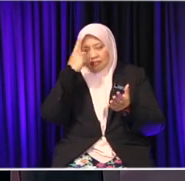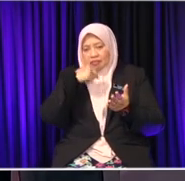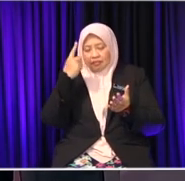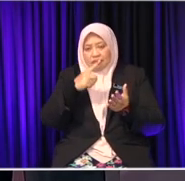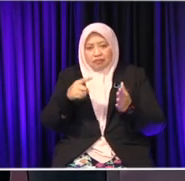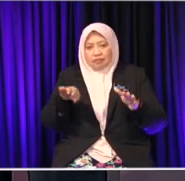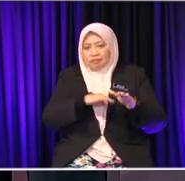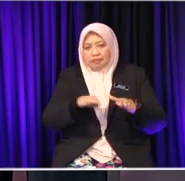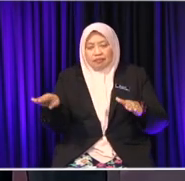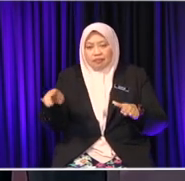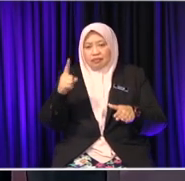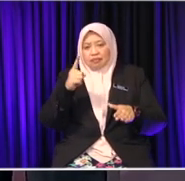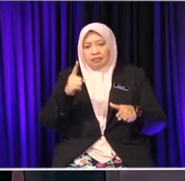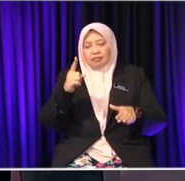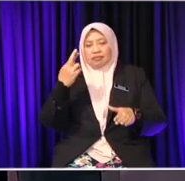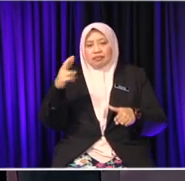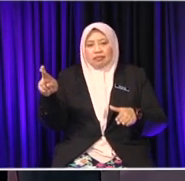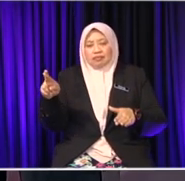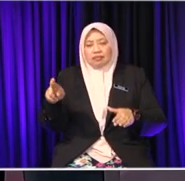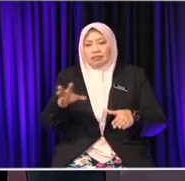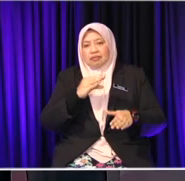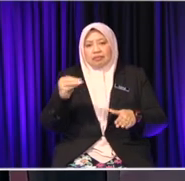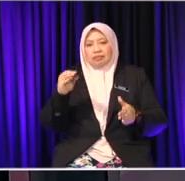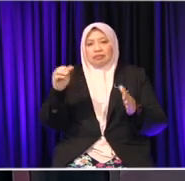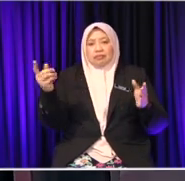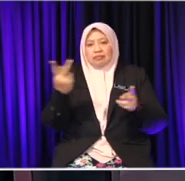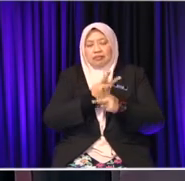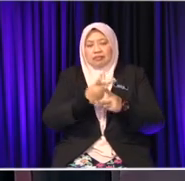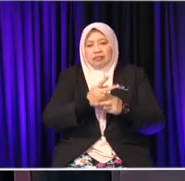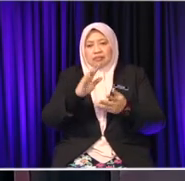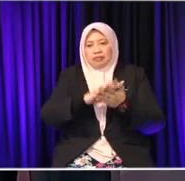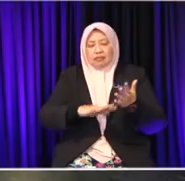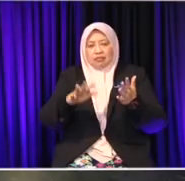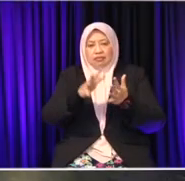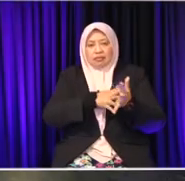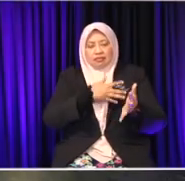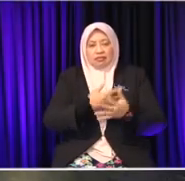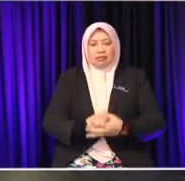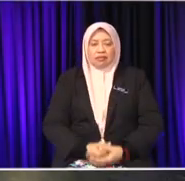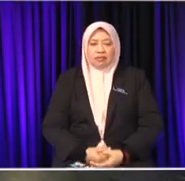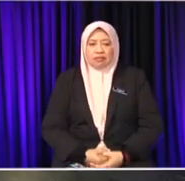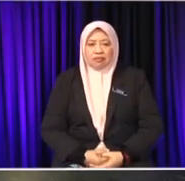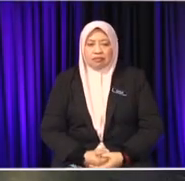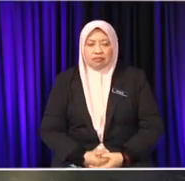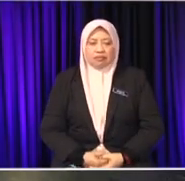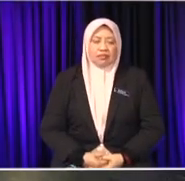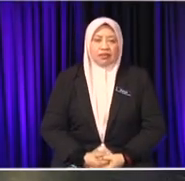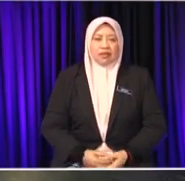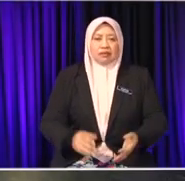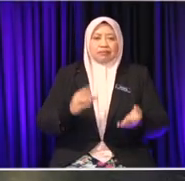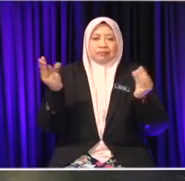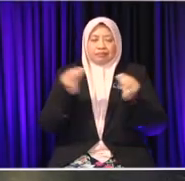1000 Ringgit dan darat dengan jadwal itu saja itu saja Oke jumlah yang